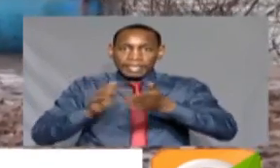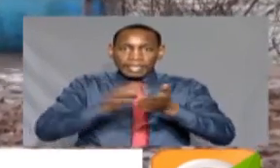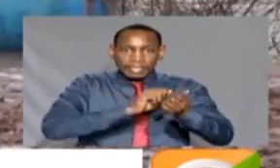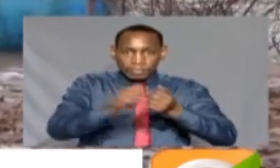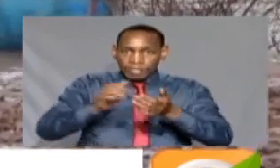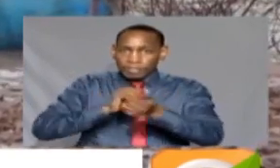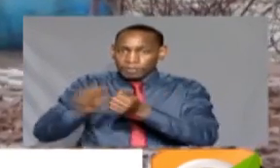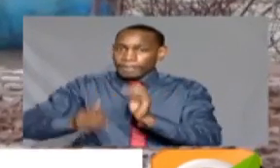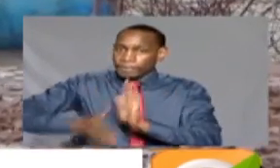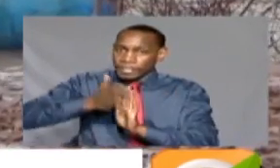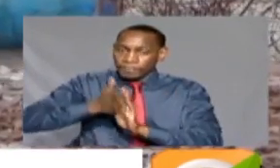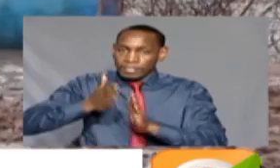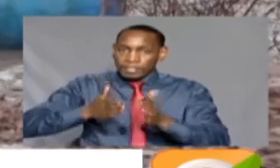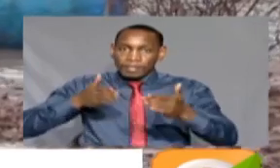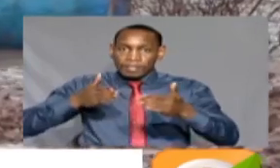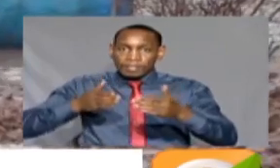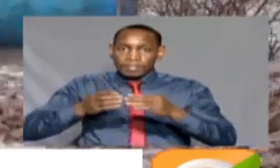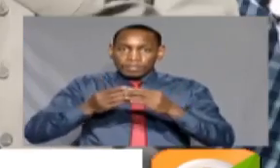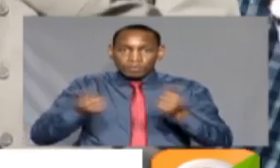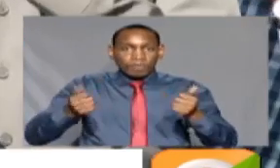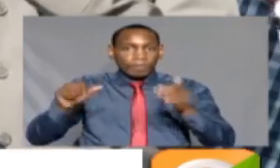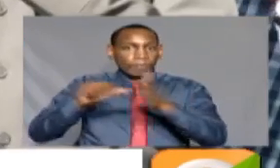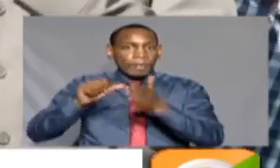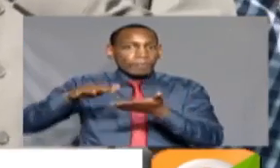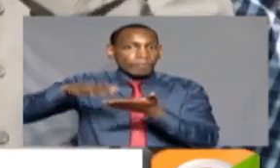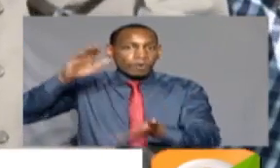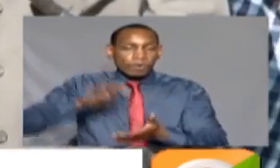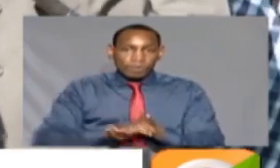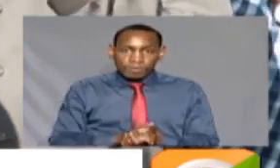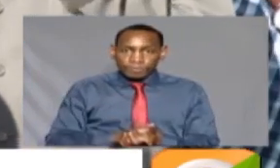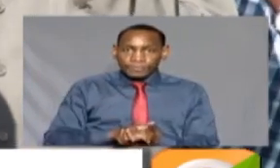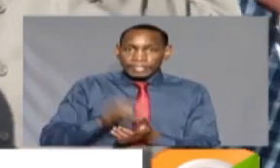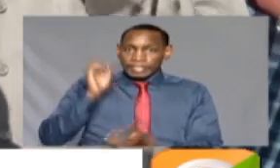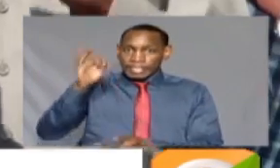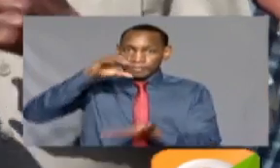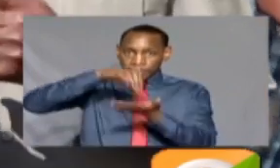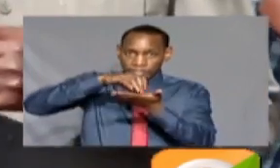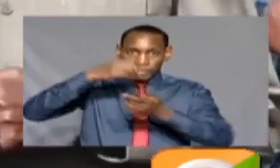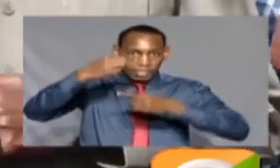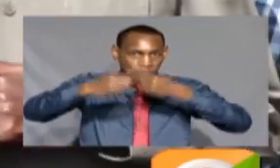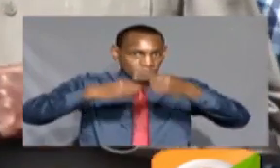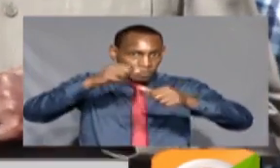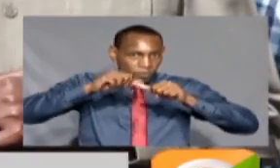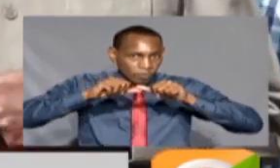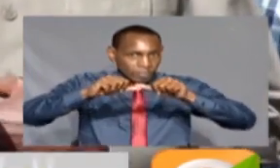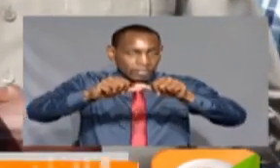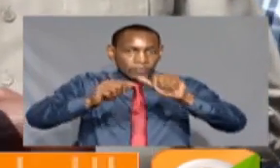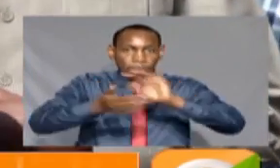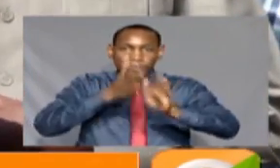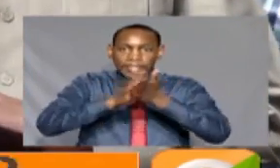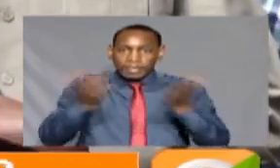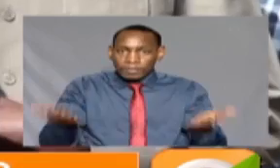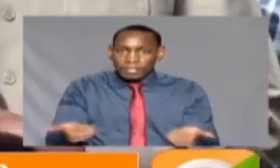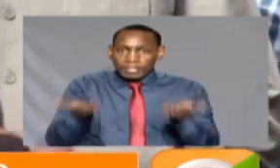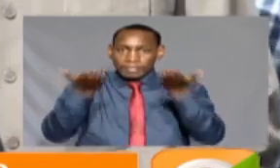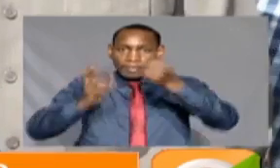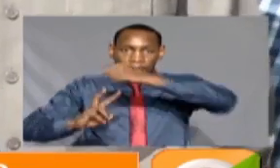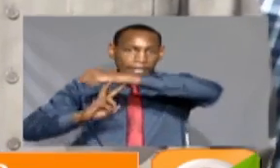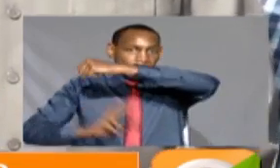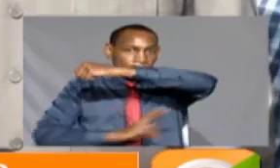haraka ili kuzuia athari zaidi. If the situation continues without improvement of this